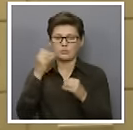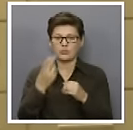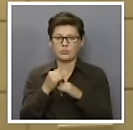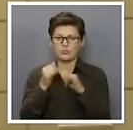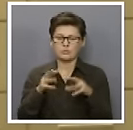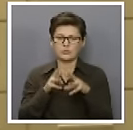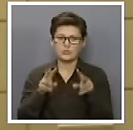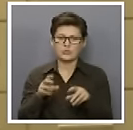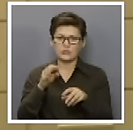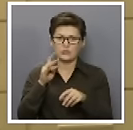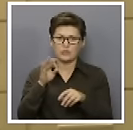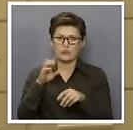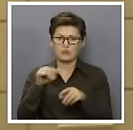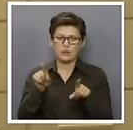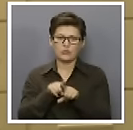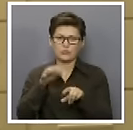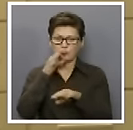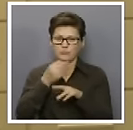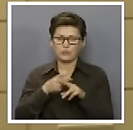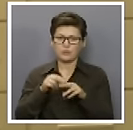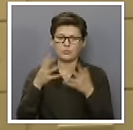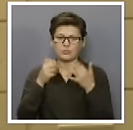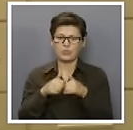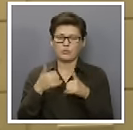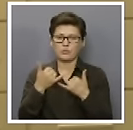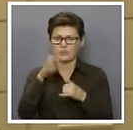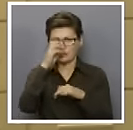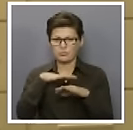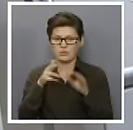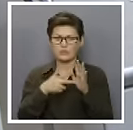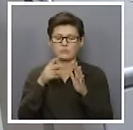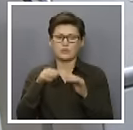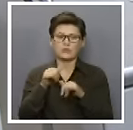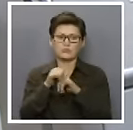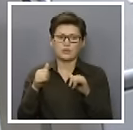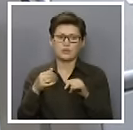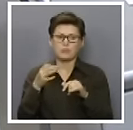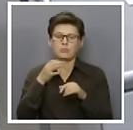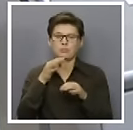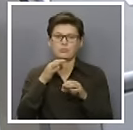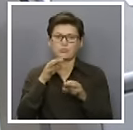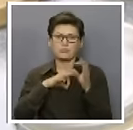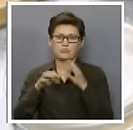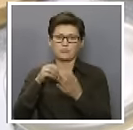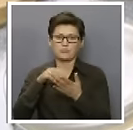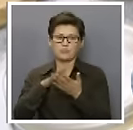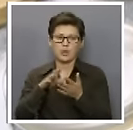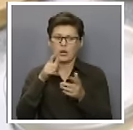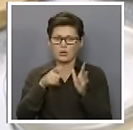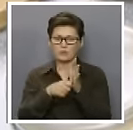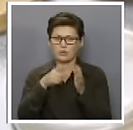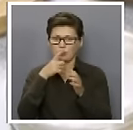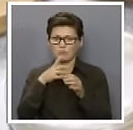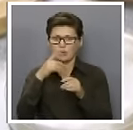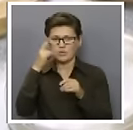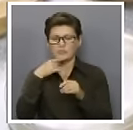даму министрі Тамара Дүйсенова осыны айтты. Есебінше бүгінде елімізде 8000-нан астам препарат тіркелген, соның 600-ге жуығы отандық